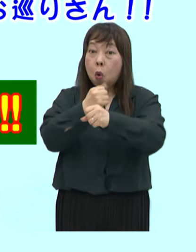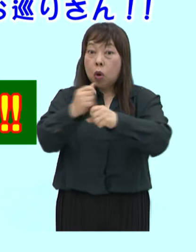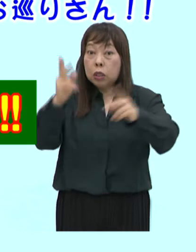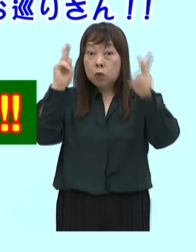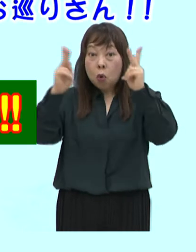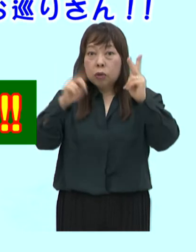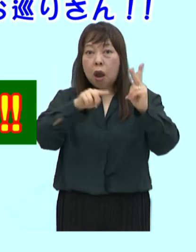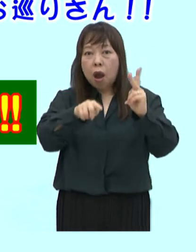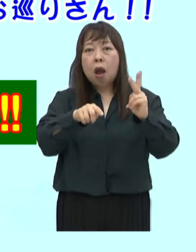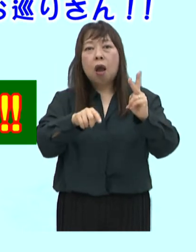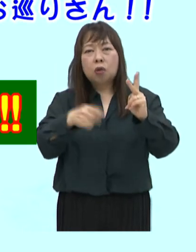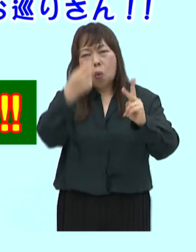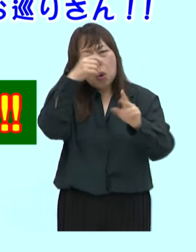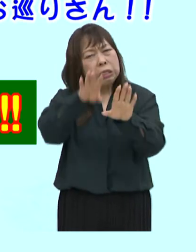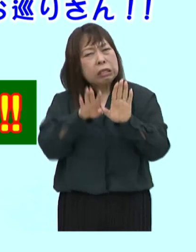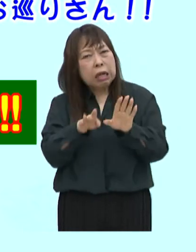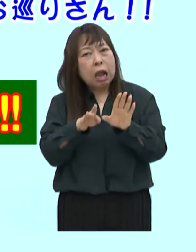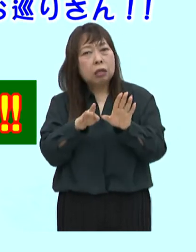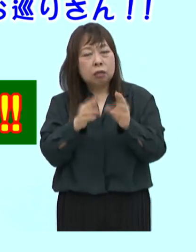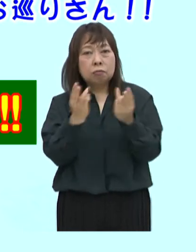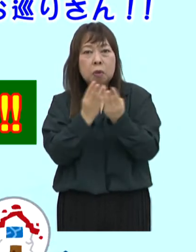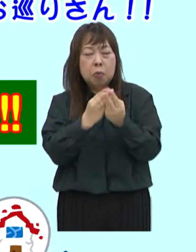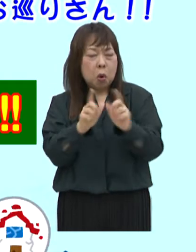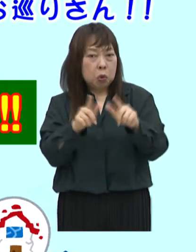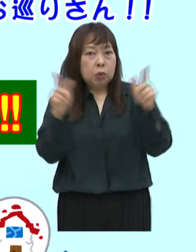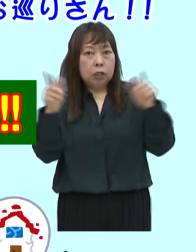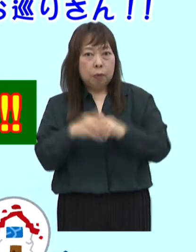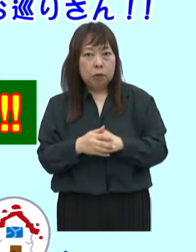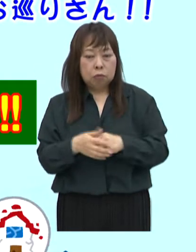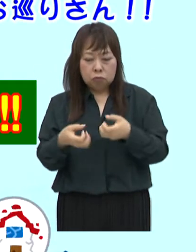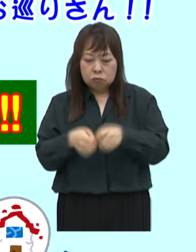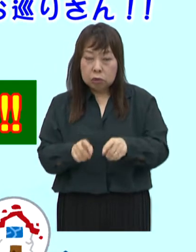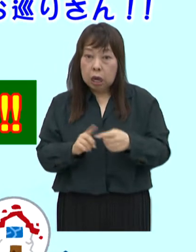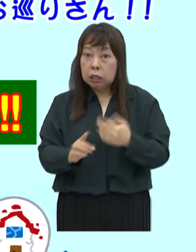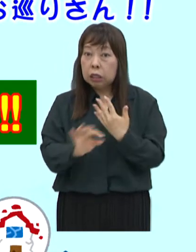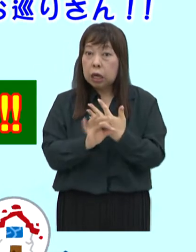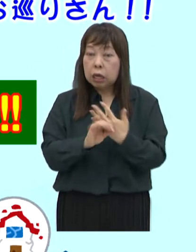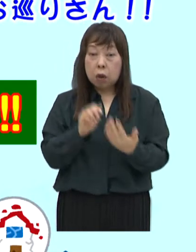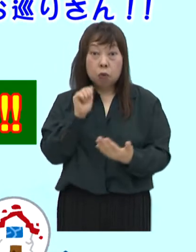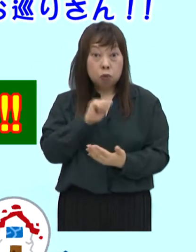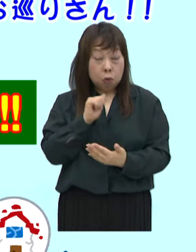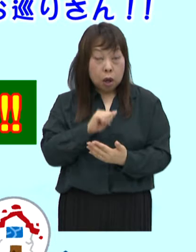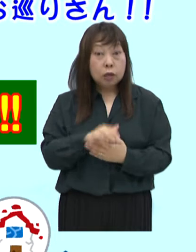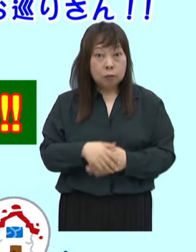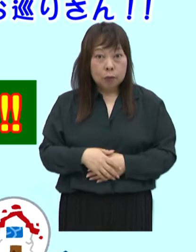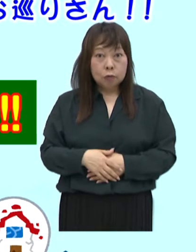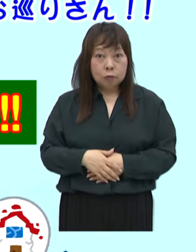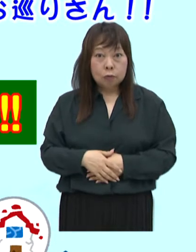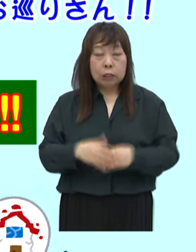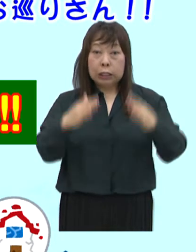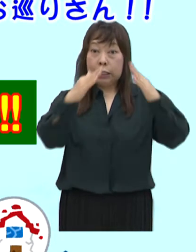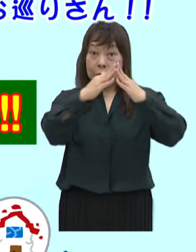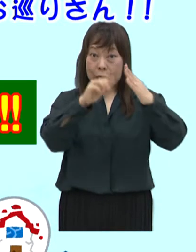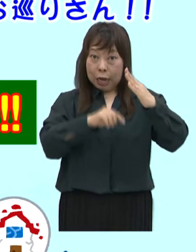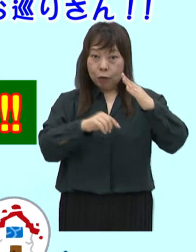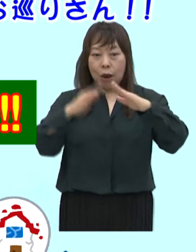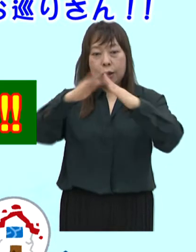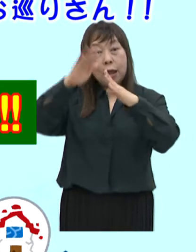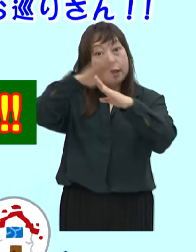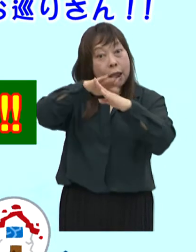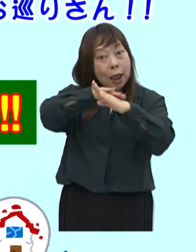が多く報告されています。具体的な事例を紹介しますと、住宅や屋根